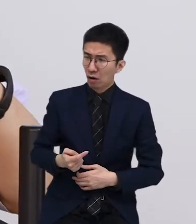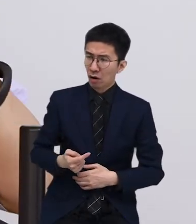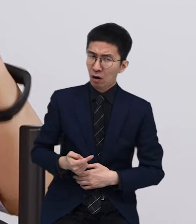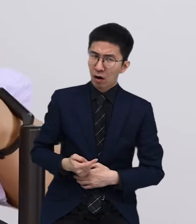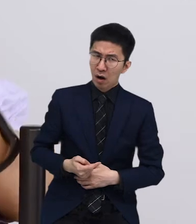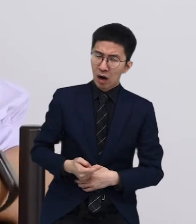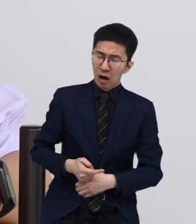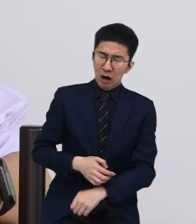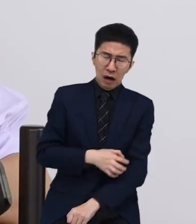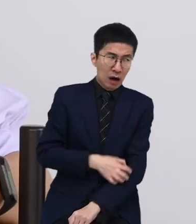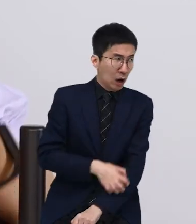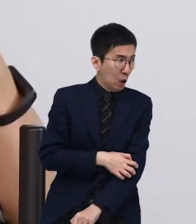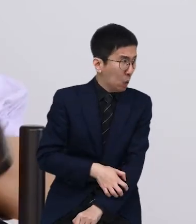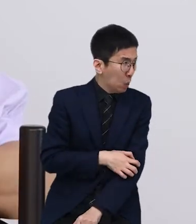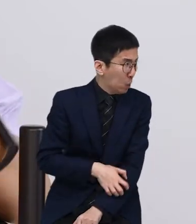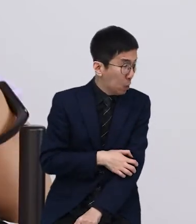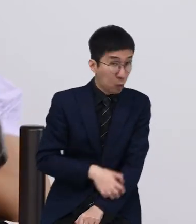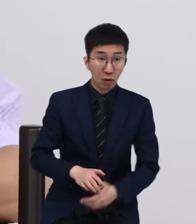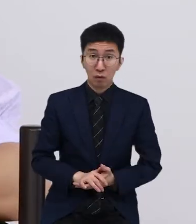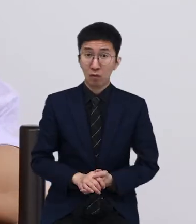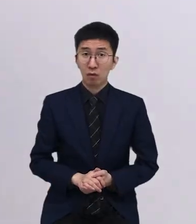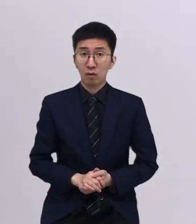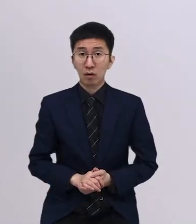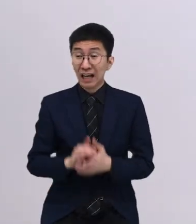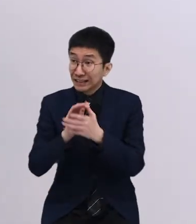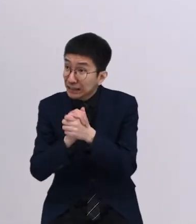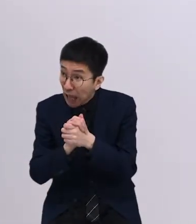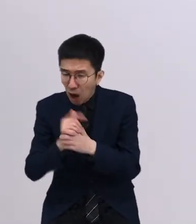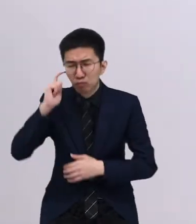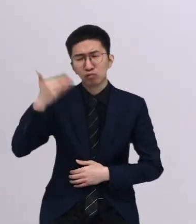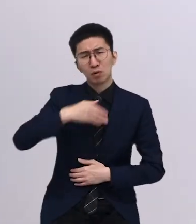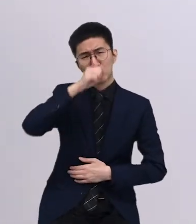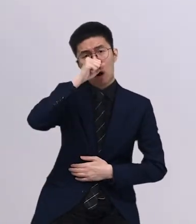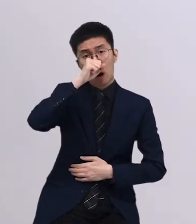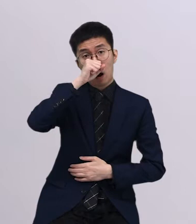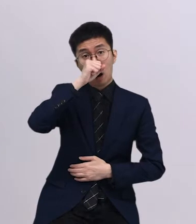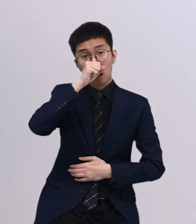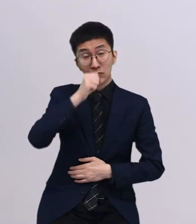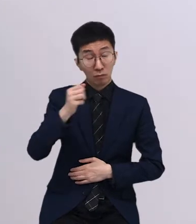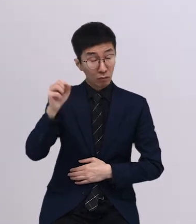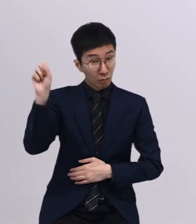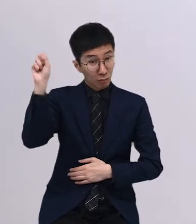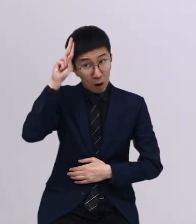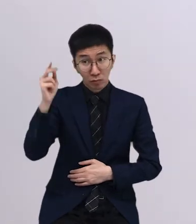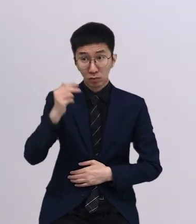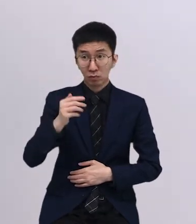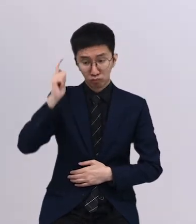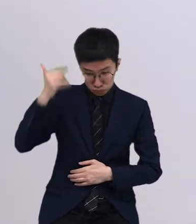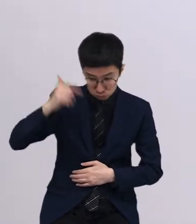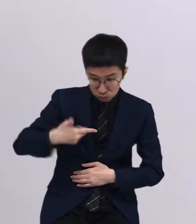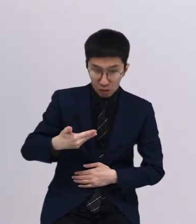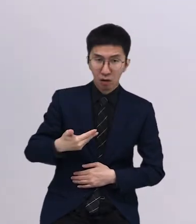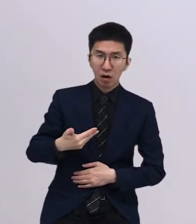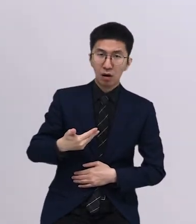되게 사적인 질문이잖아요. 몸에 대한 거나 장애나. 그래서 조금 친해진 상태에서 물어보면 좋은데 정말 길 가다가 이렇게